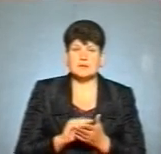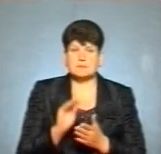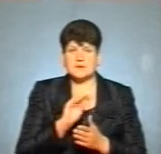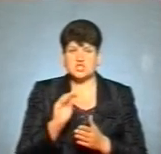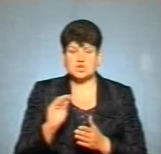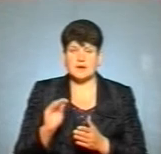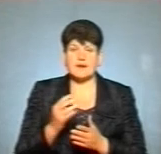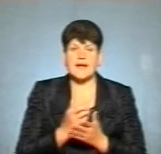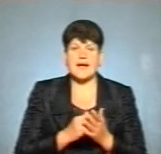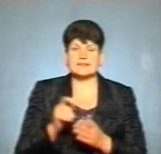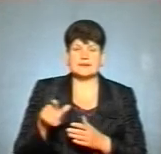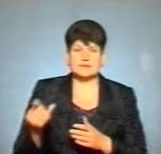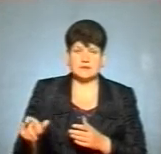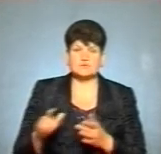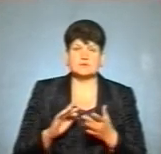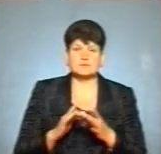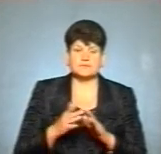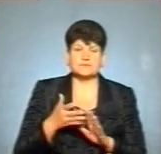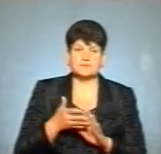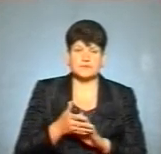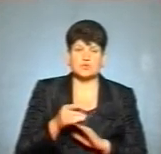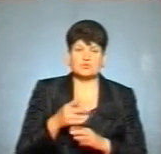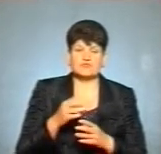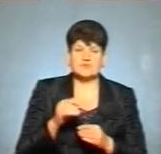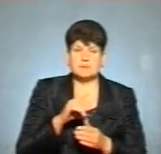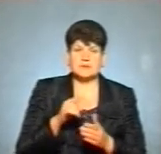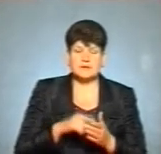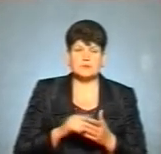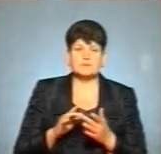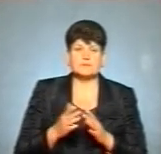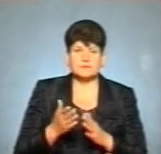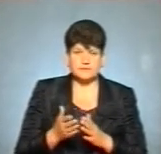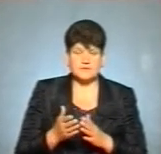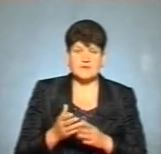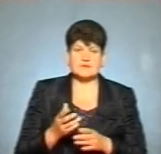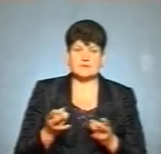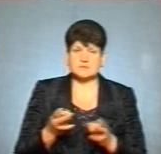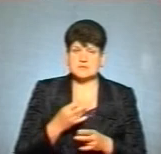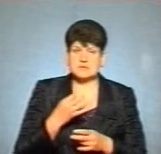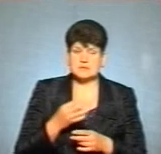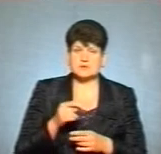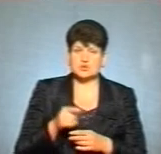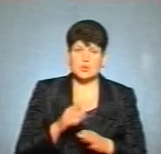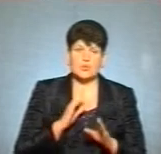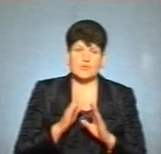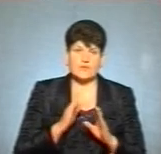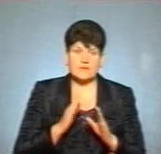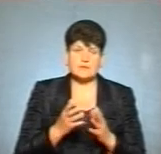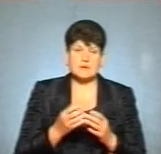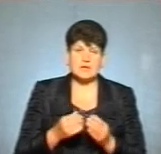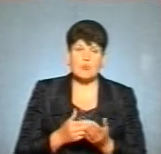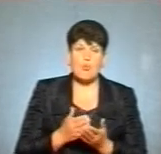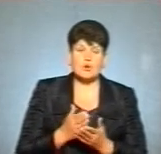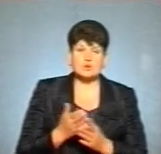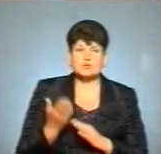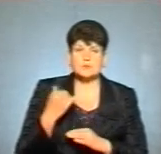відповідно соцмережі розуміли, тобто тут вже питання до самих соцмереж. Так, дуже варто сказати, що навіть той самий Фейсбук, він прийняв таку політику, що з